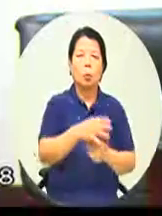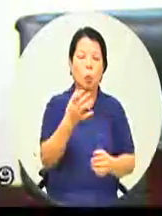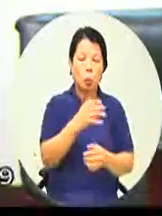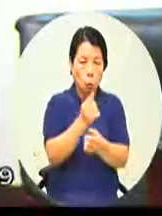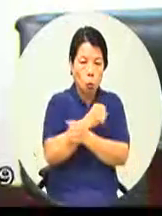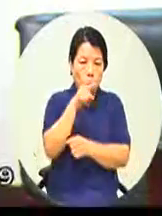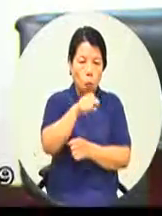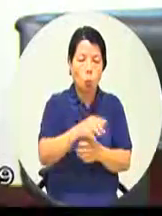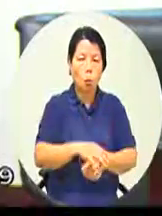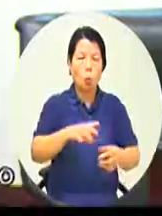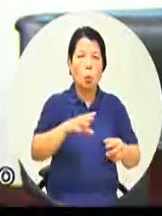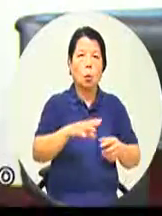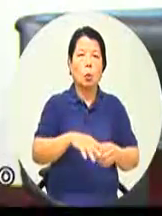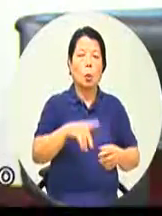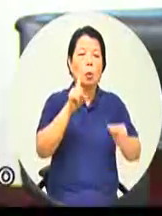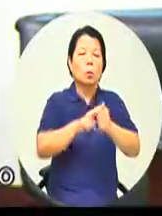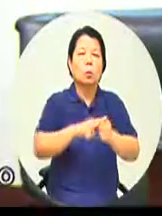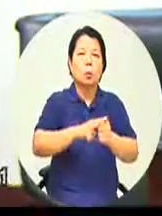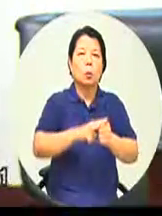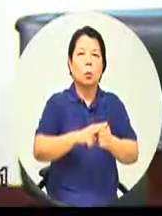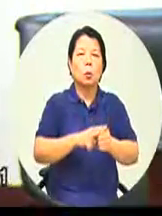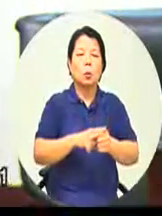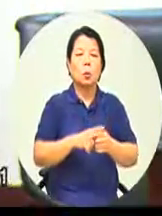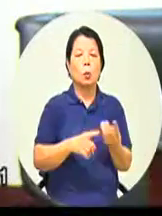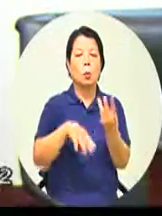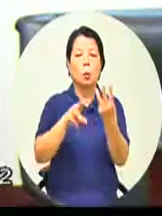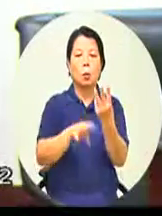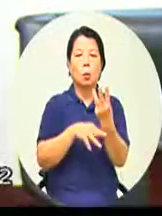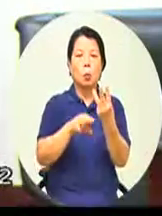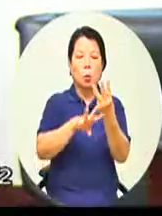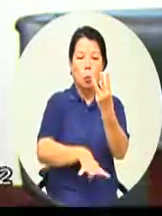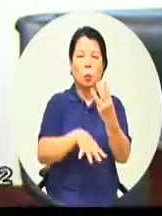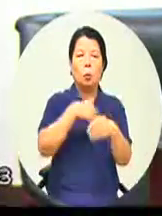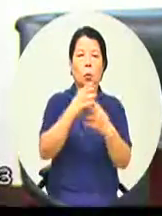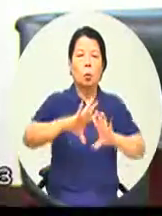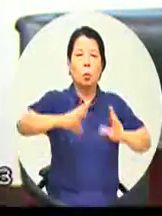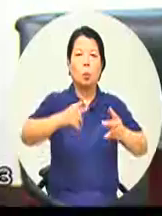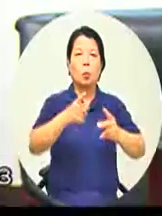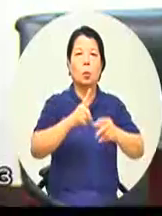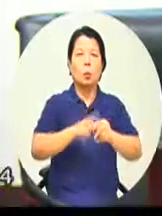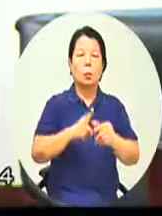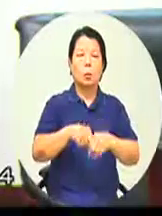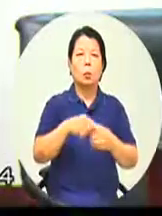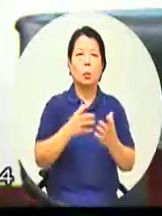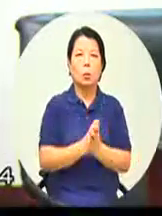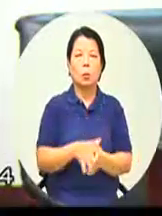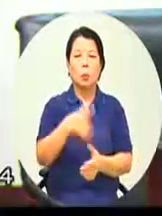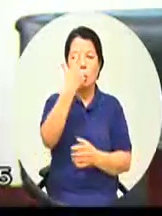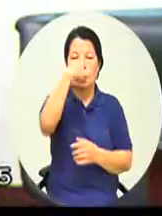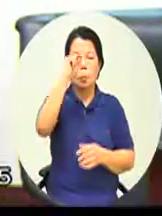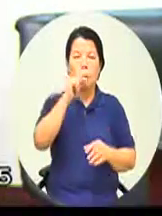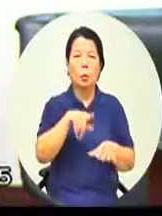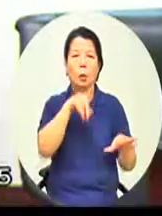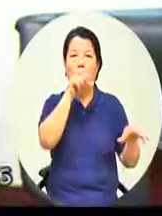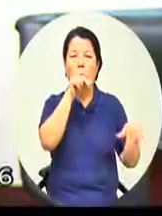到中仑国中，伫咱的管政府时代咧，来去甲建设一个凤翔国中。凤翔国